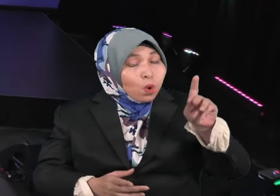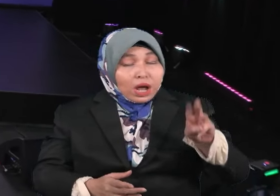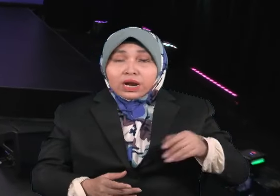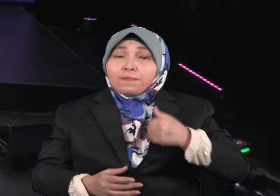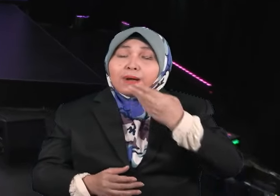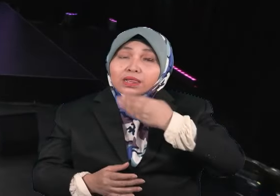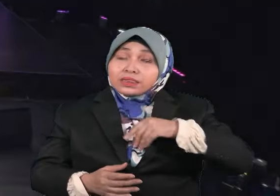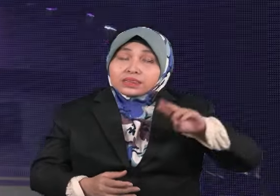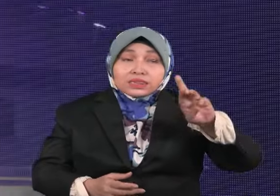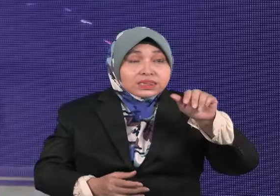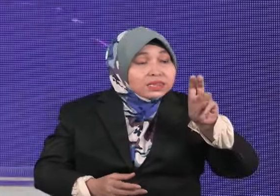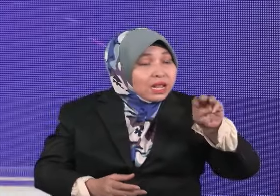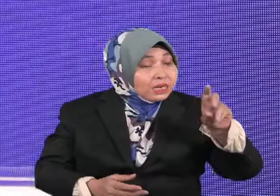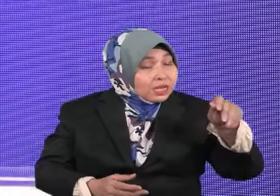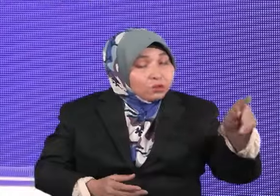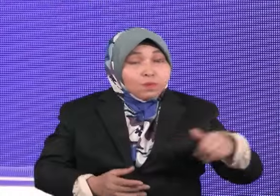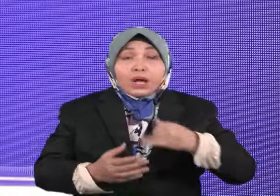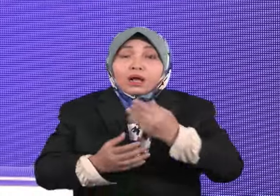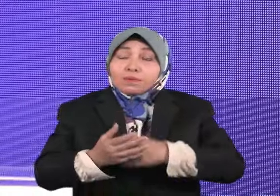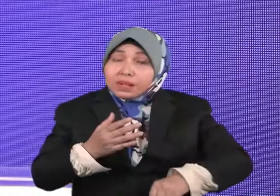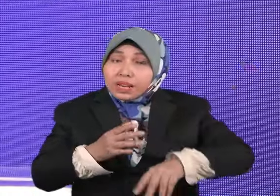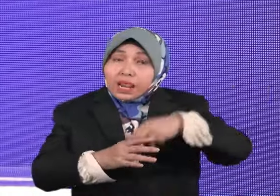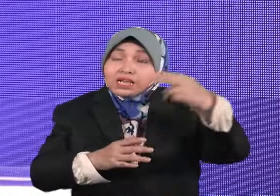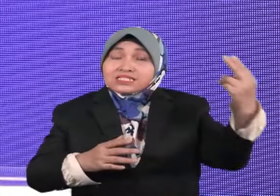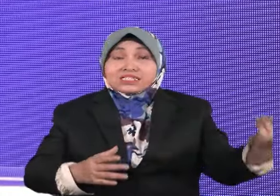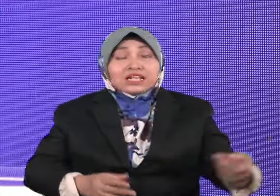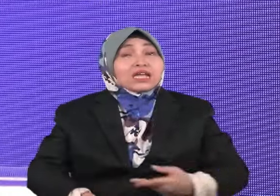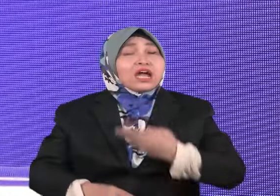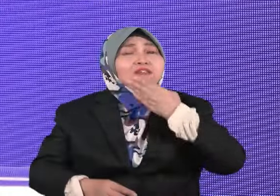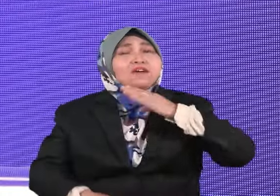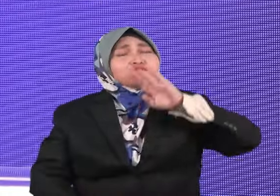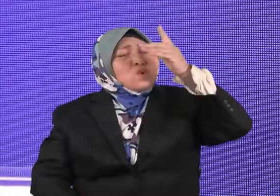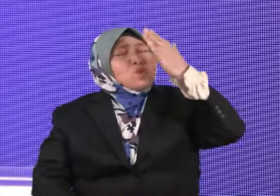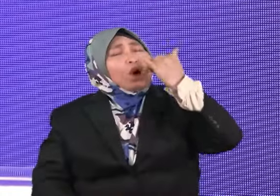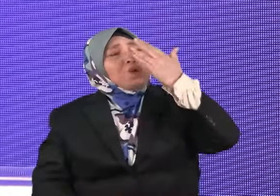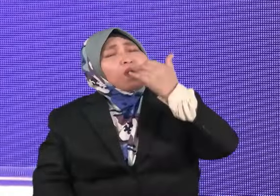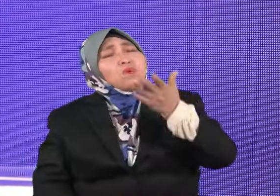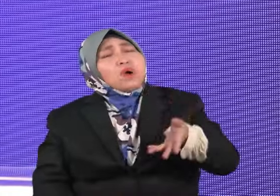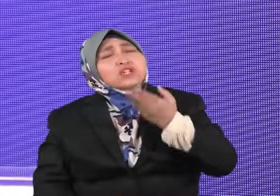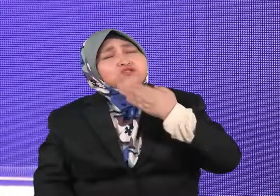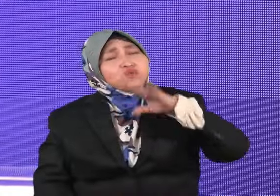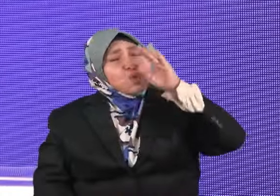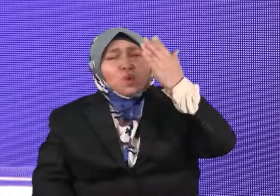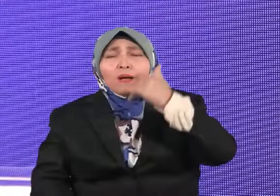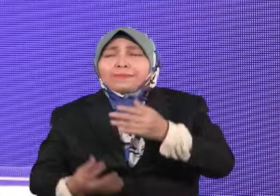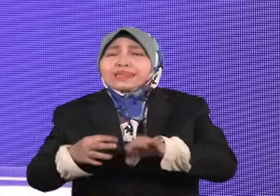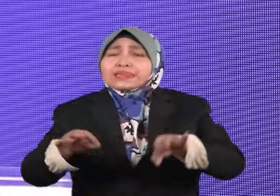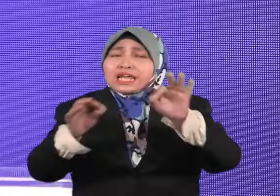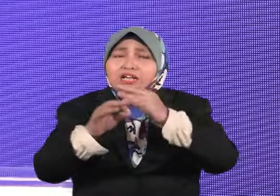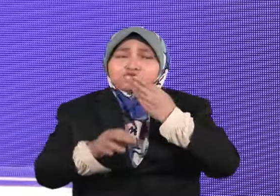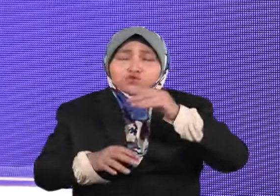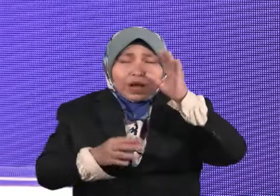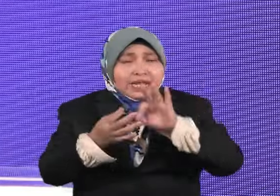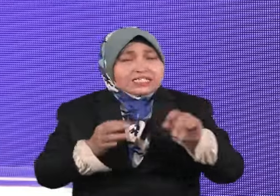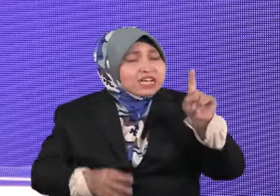syukur. Dan telah pun kita belajar sebelum ini mengapa pentingnya syukur pada ayat